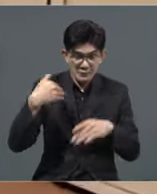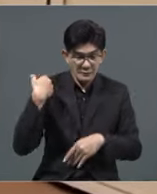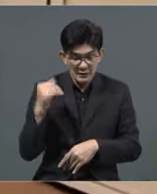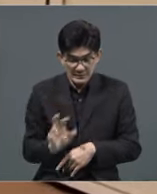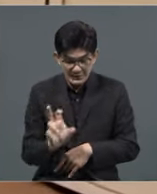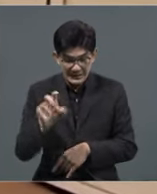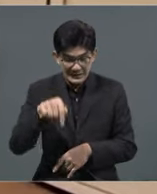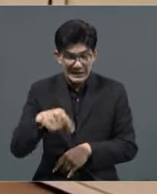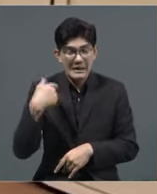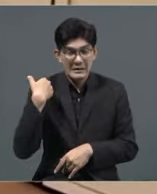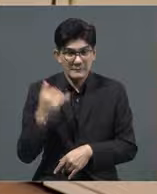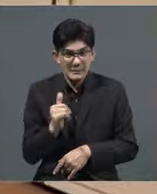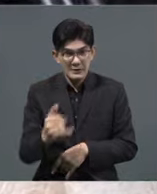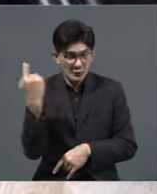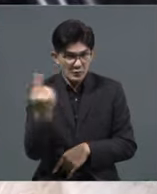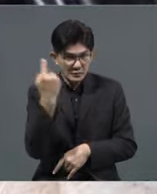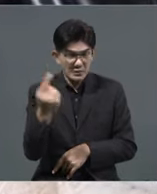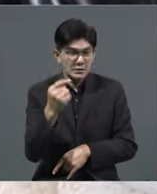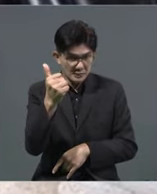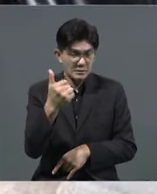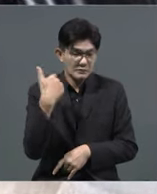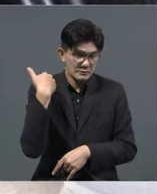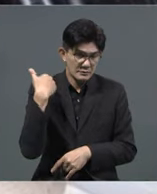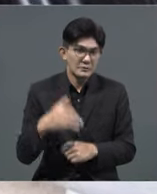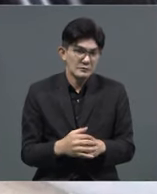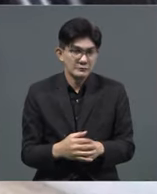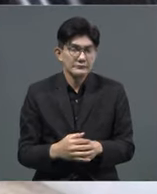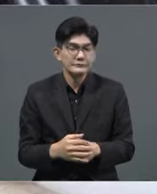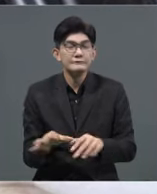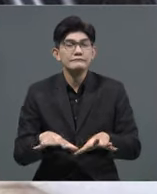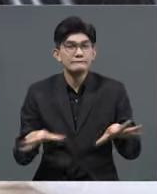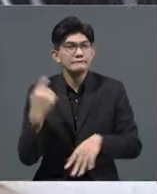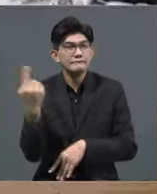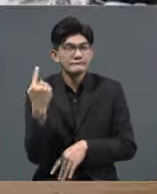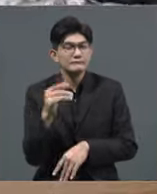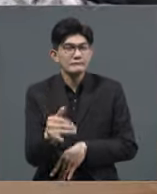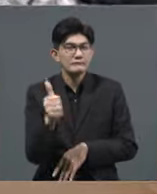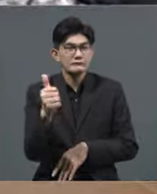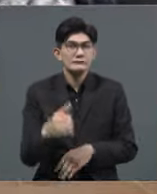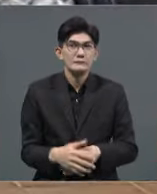คตรงนี้นะครับสามารถที่จะไปเที่ยวได้นะฮะนักท่องเที่ยวยังสามารถไปเที่ยวได้ตามปกติครับ